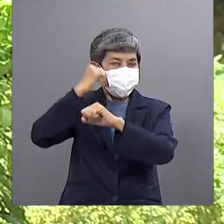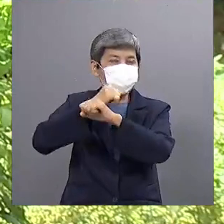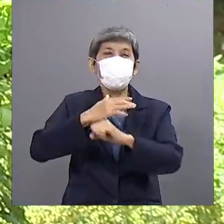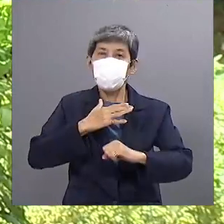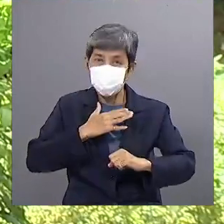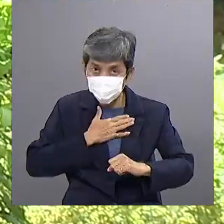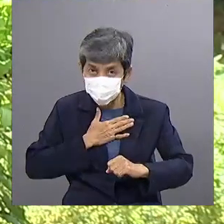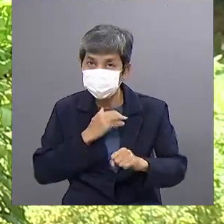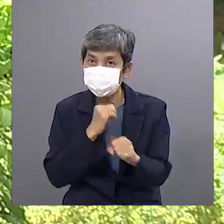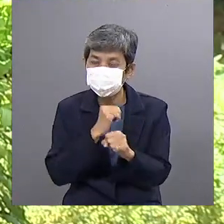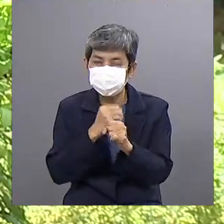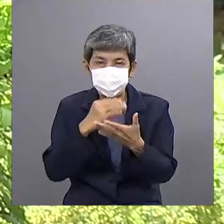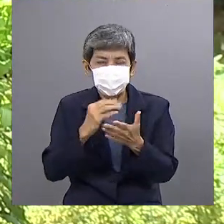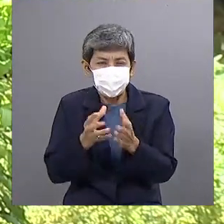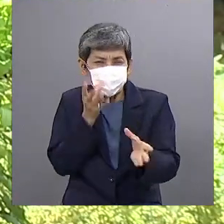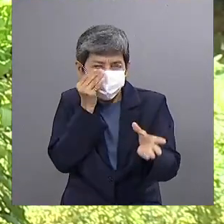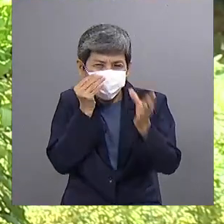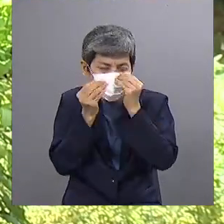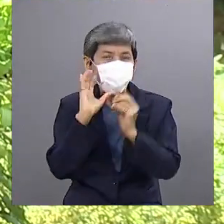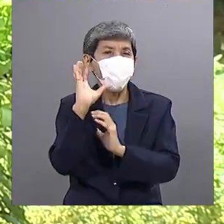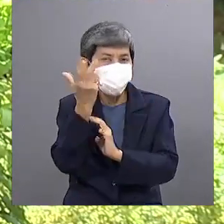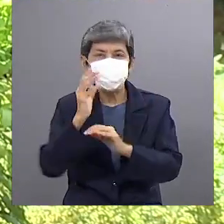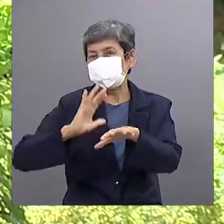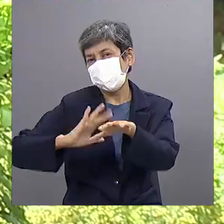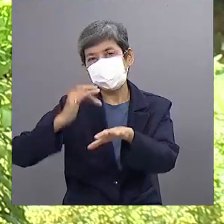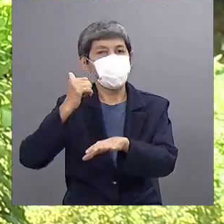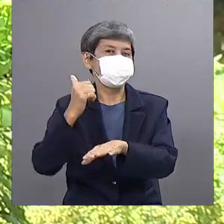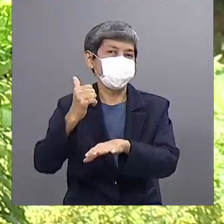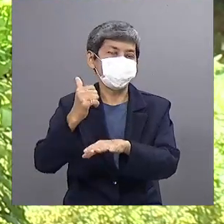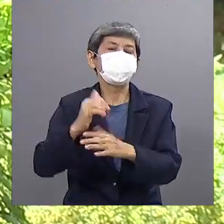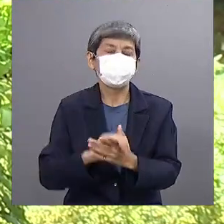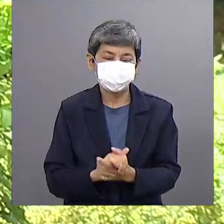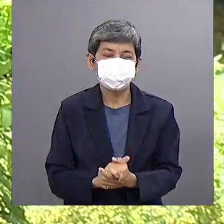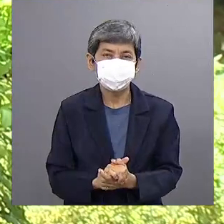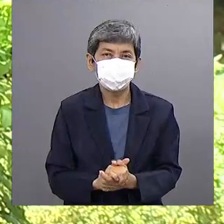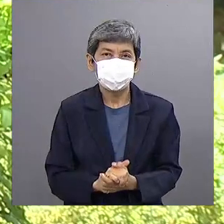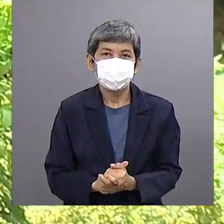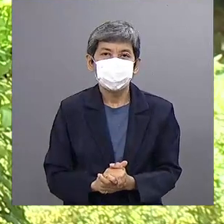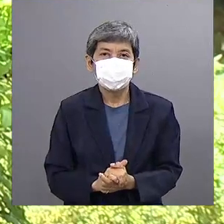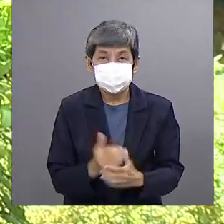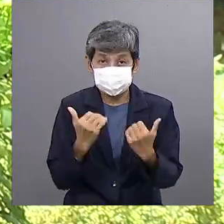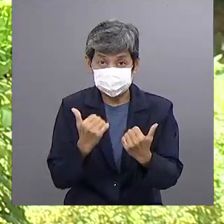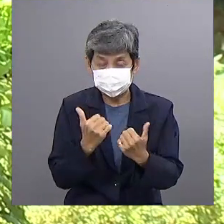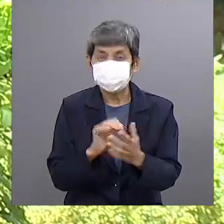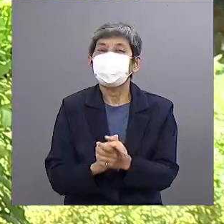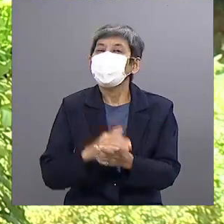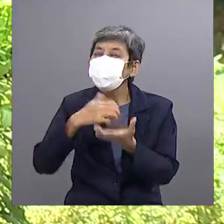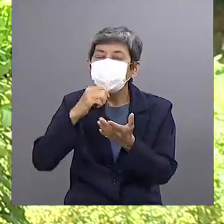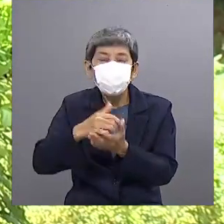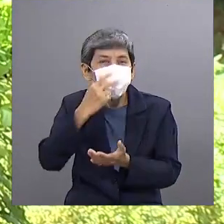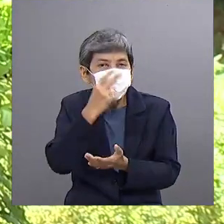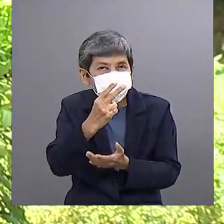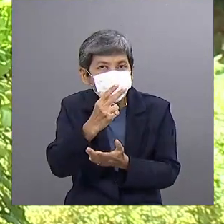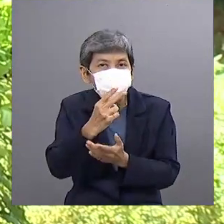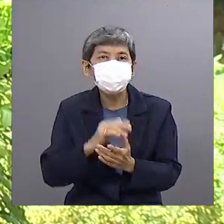เรียนรู้และอยู่กับโลกและธรรมชาติได้อย่างปลอดภัยในวันข้างหน้าค่ะและนี่ก็คือเรื่องราวดีๆนะคะที่นำมาฝากคุณผู้ชมเช้